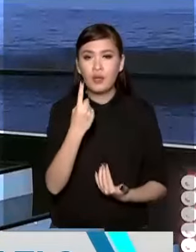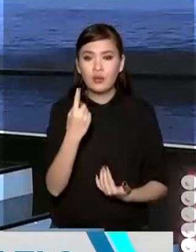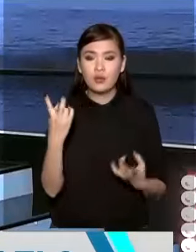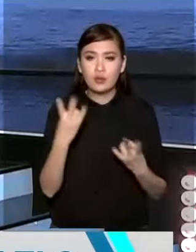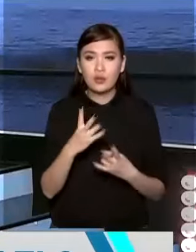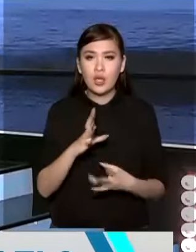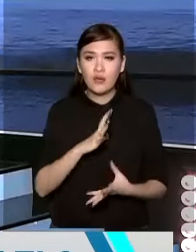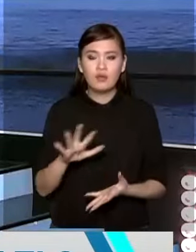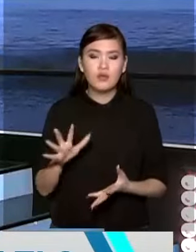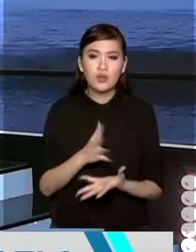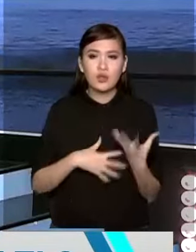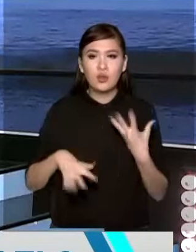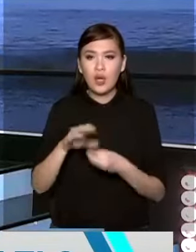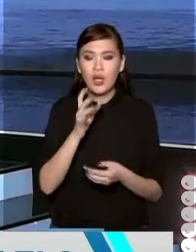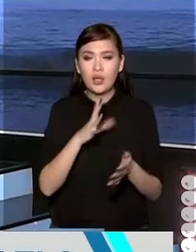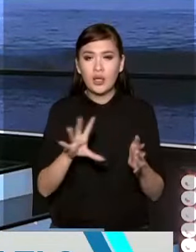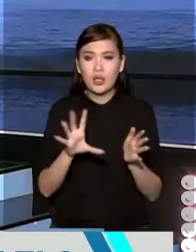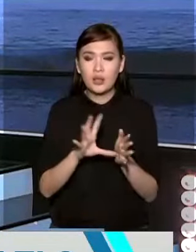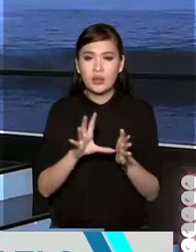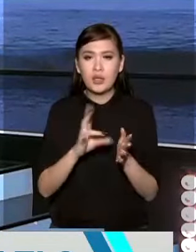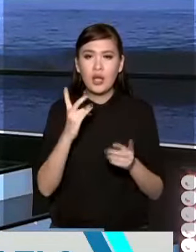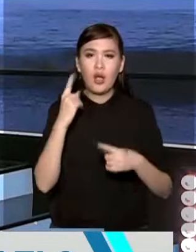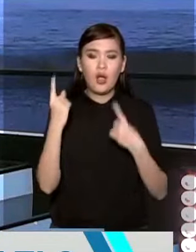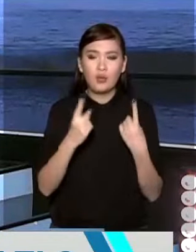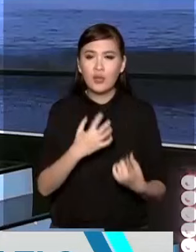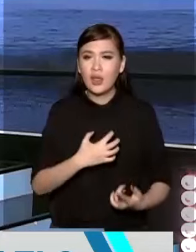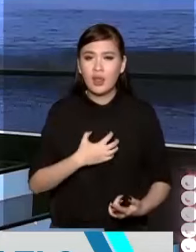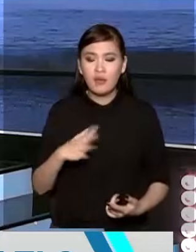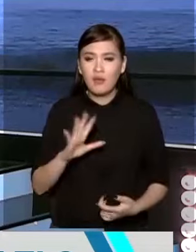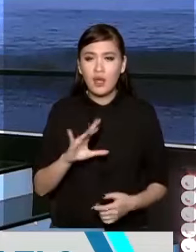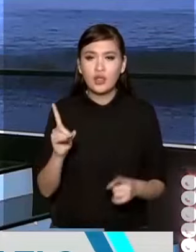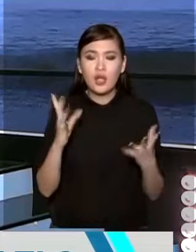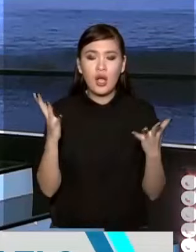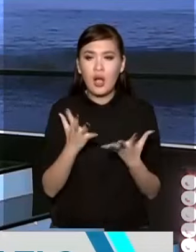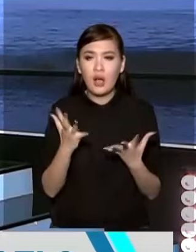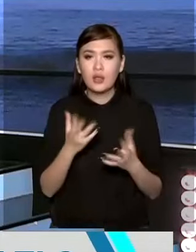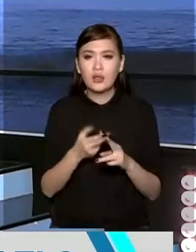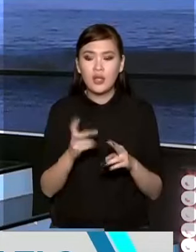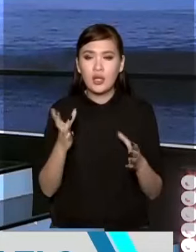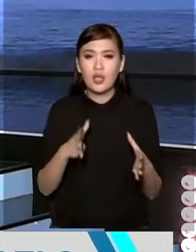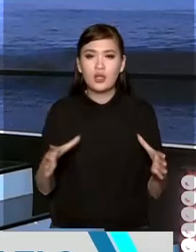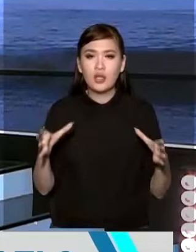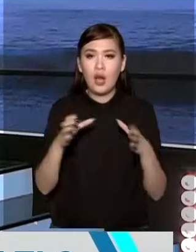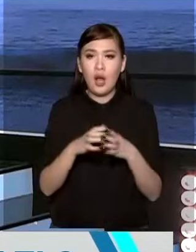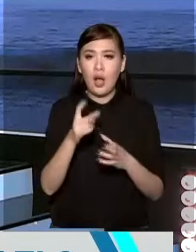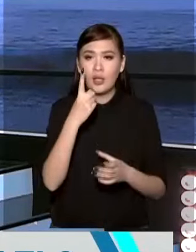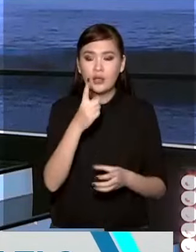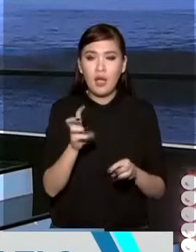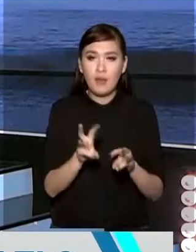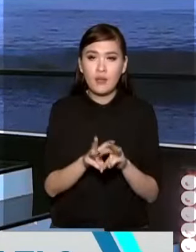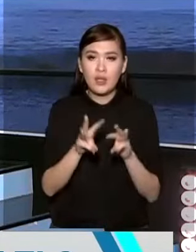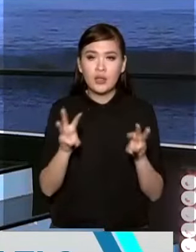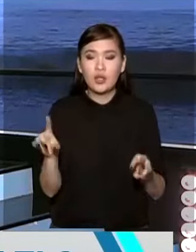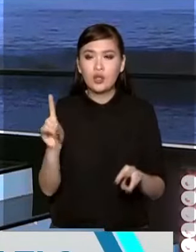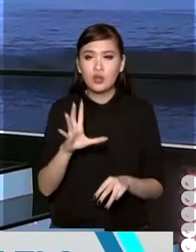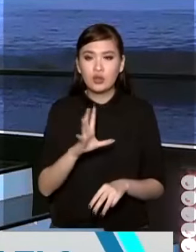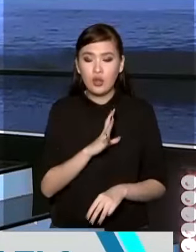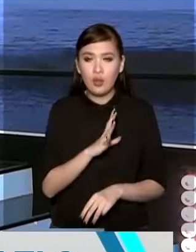всю энергетику, неважно, это коммунальная или там какие-то котельные. Соберите все в одно министерство или государственный некий